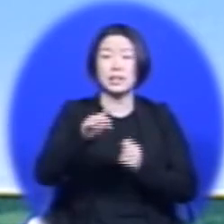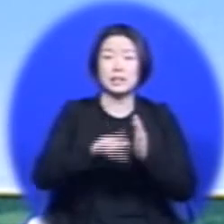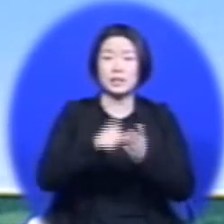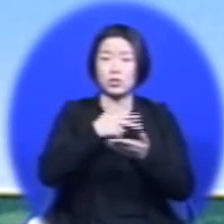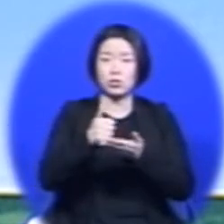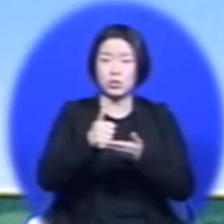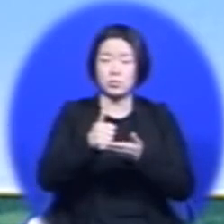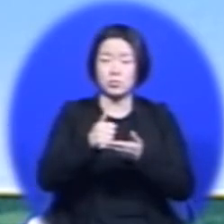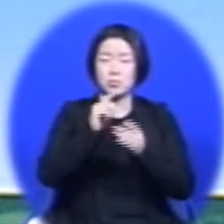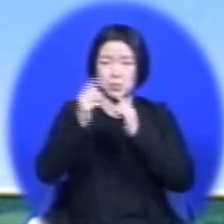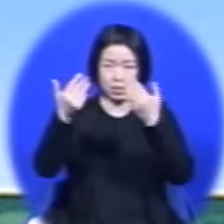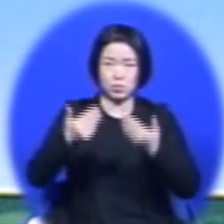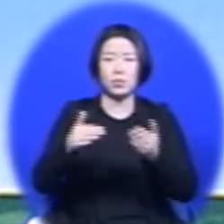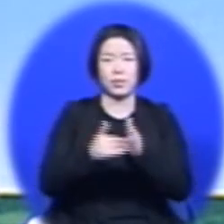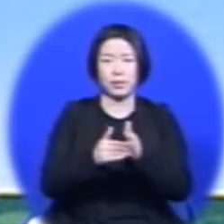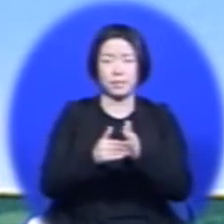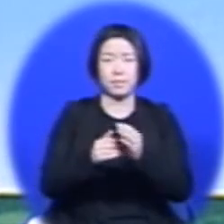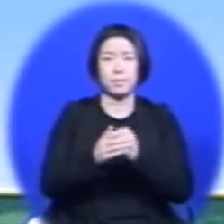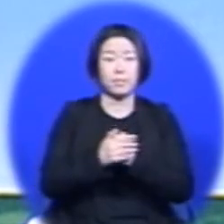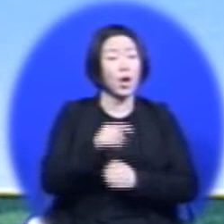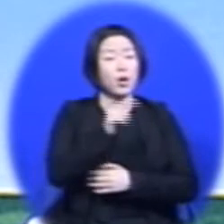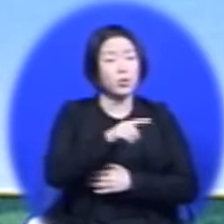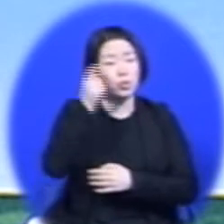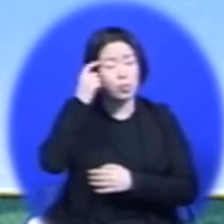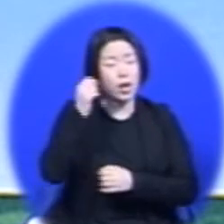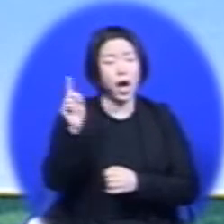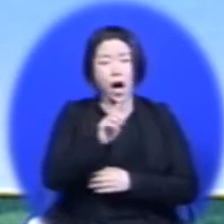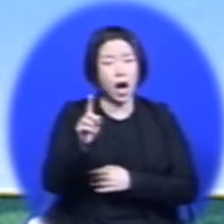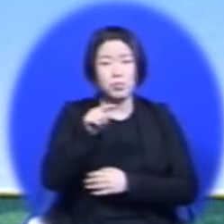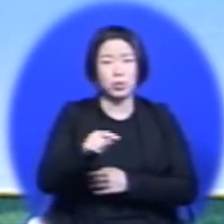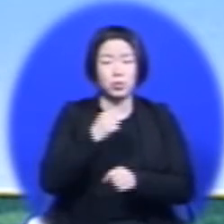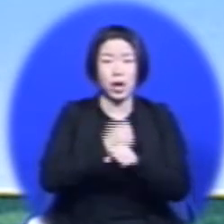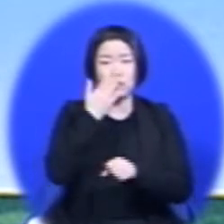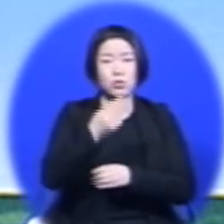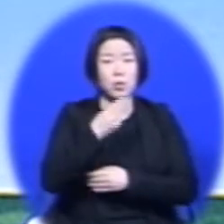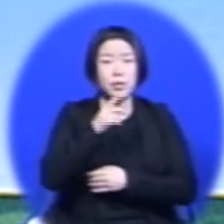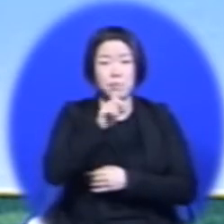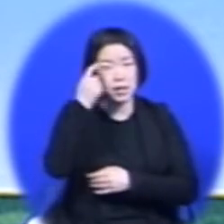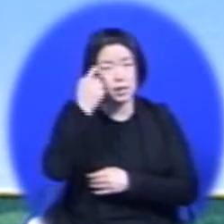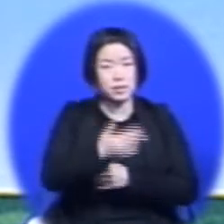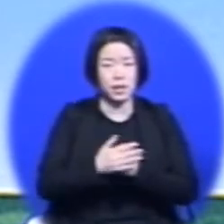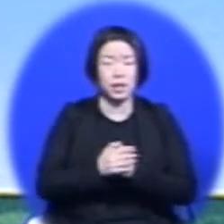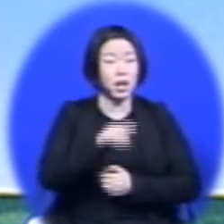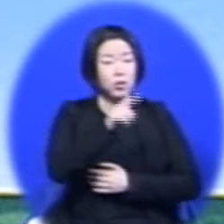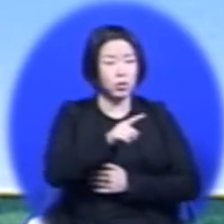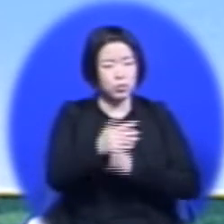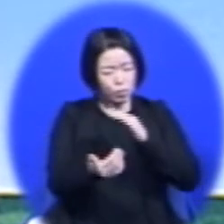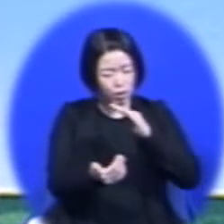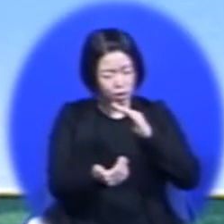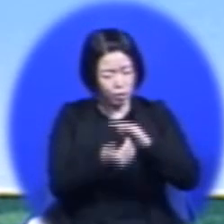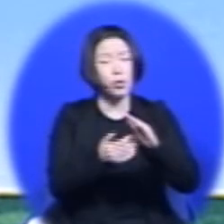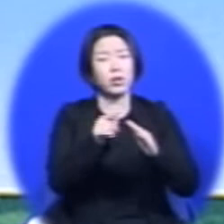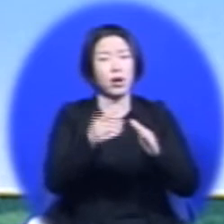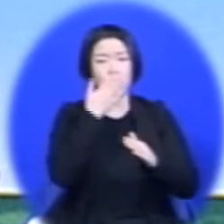진 다니엘에게 말씀하셨어요. 너는 왜 아무것도 할 수 없다고 그러냐? 너는 최고의 것을 할 수